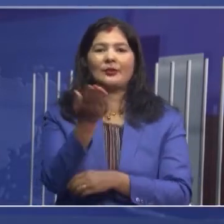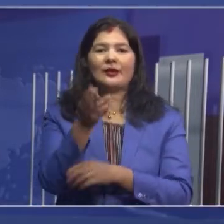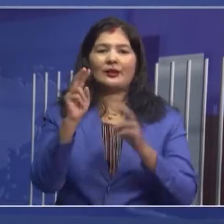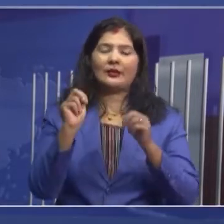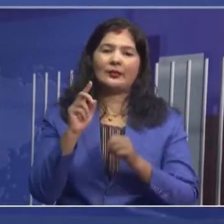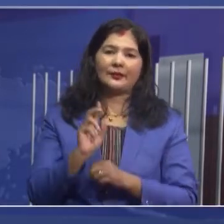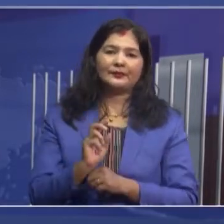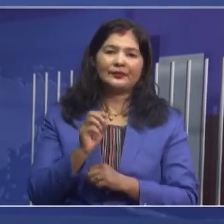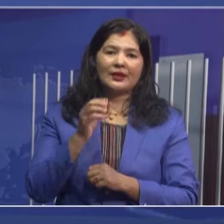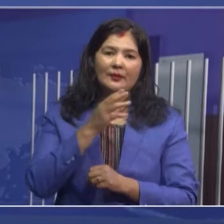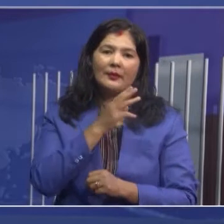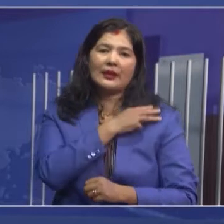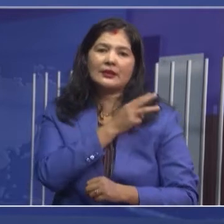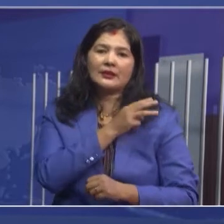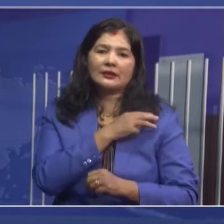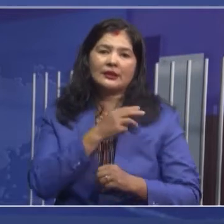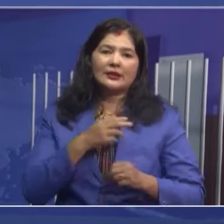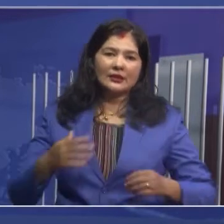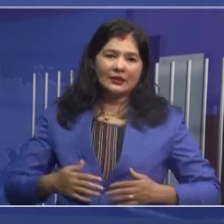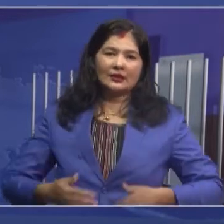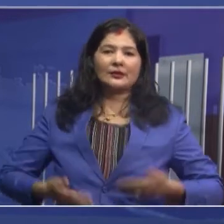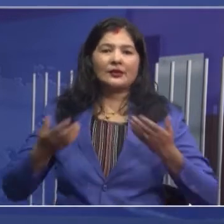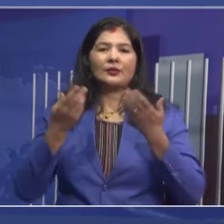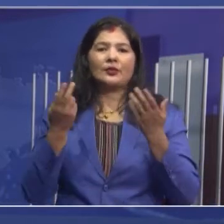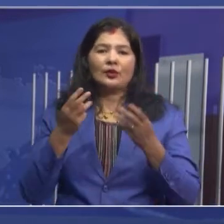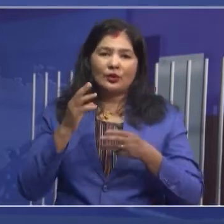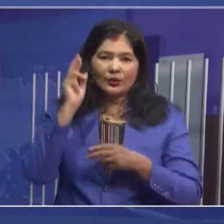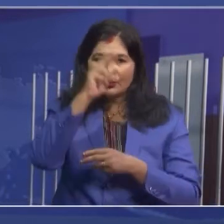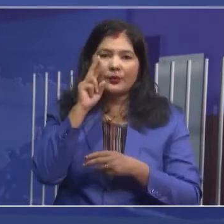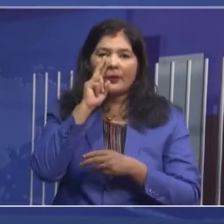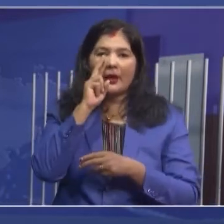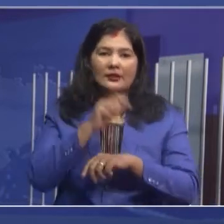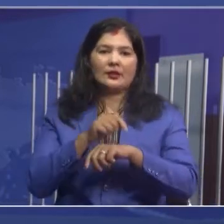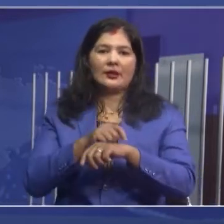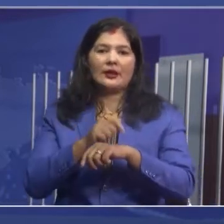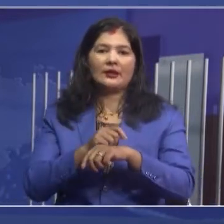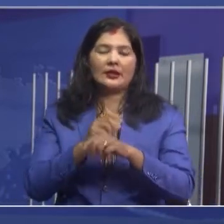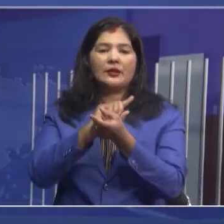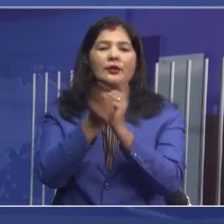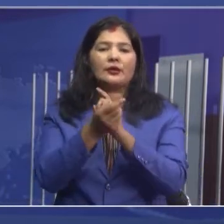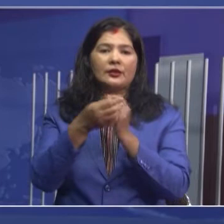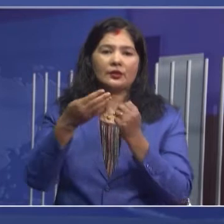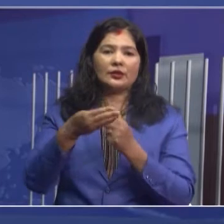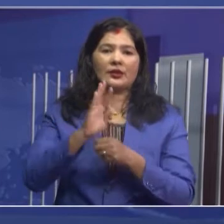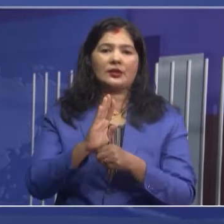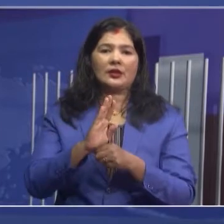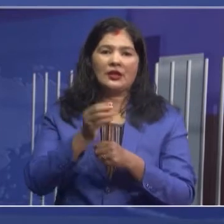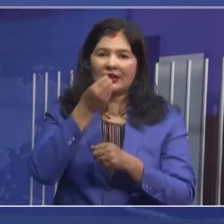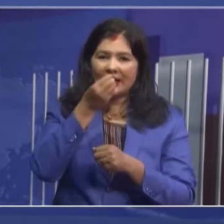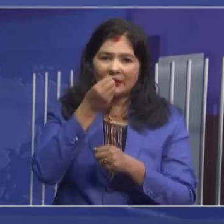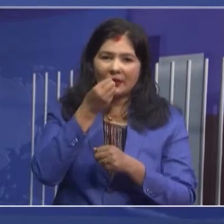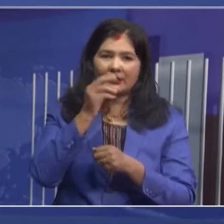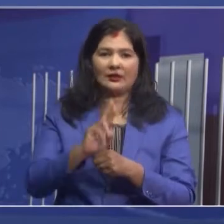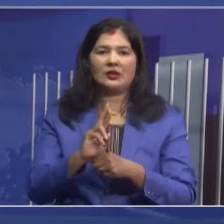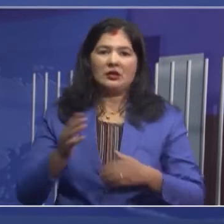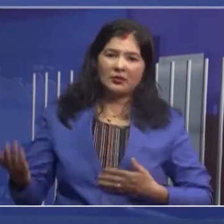मानव सभ्यताका सांस्कृतिक उत्सवको रूपमा मनाइने चाडहरू समय सापेक्षित रूपमा कसरी परिवर्तन हुँदैछन्? कतै खानपान र